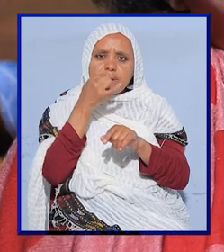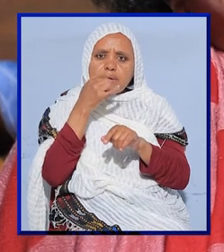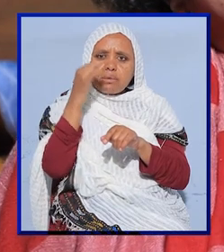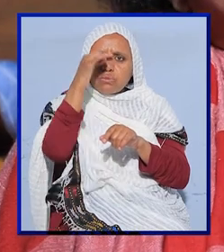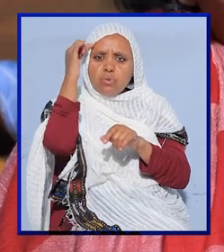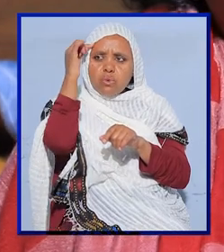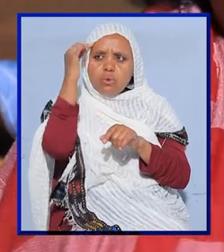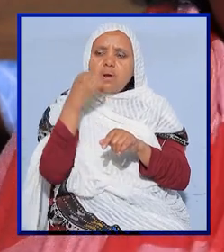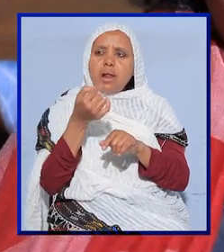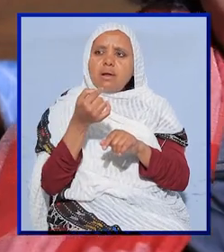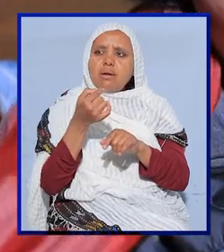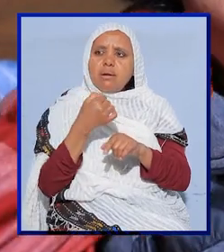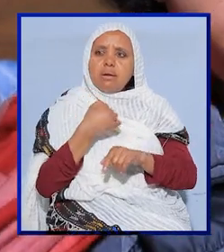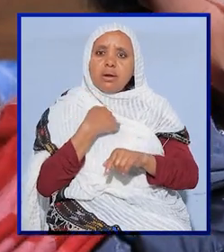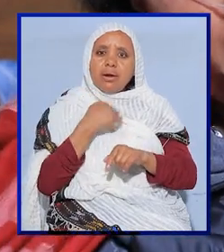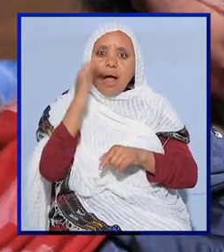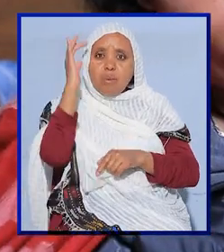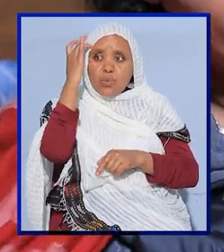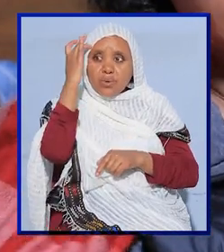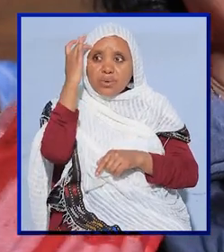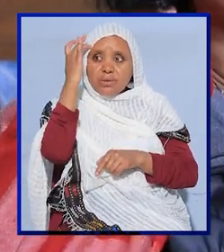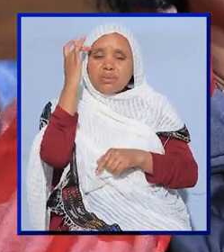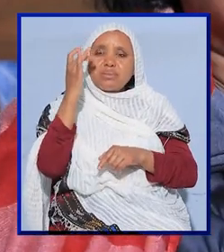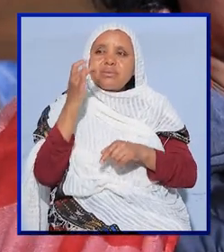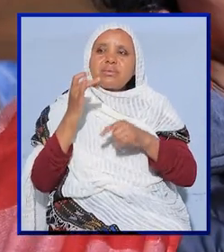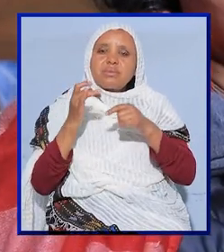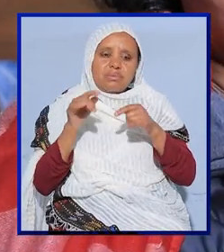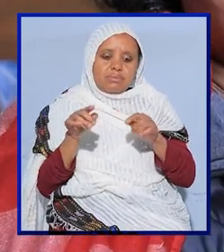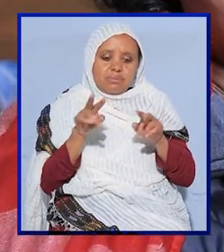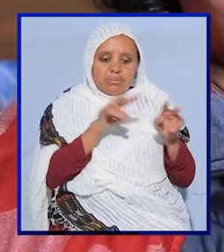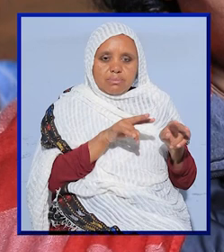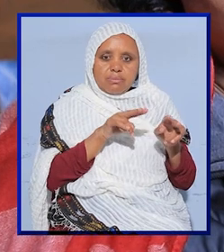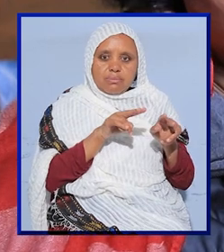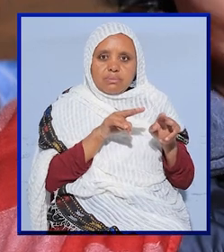ይላል። ከዛ እኔ አሞኝ ዘጋ ከሆንኩኝ እዚህ ጋር መምጣት አልችልም።